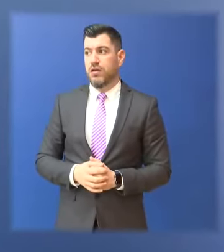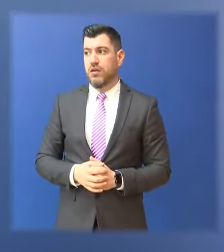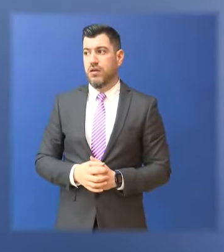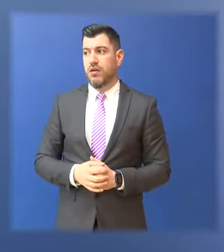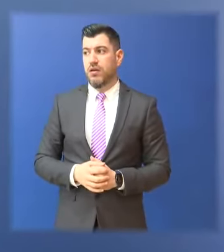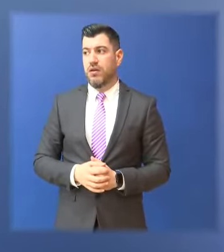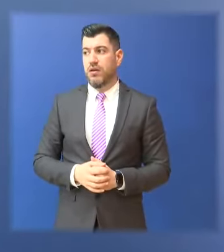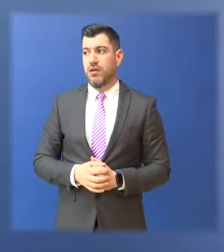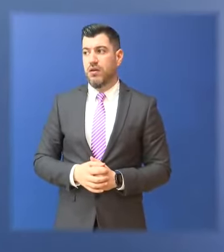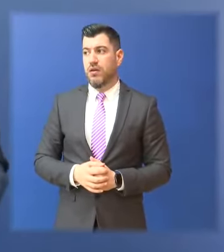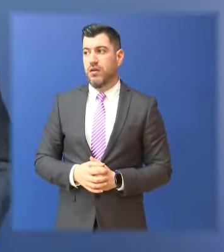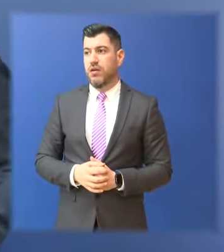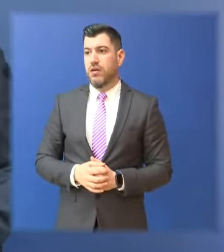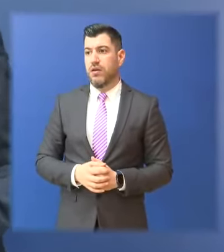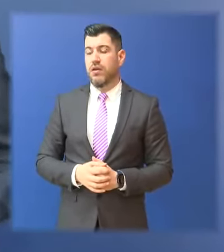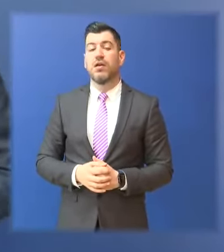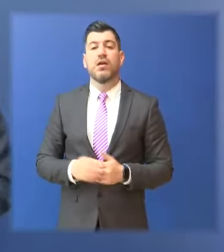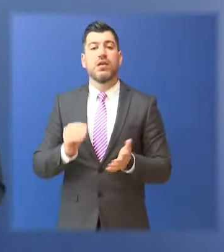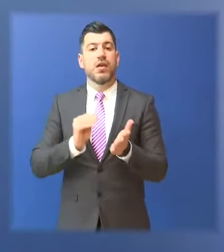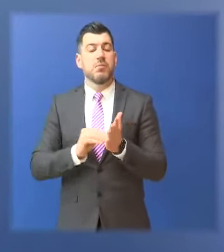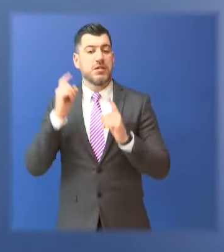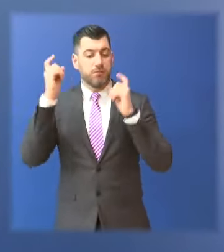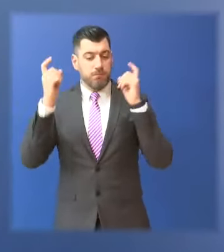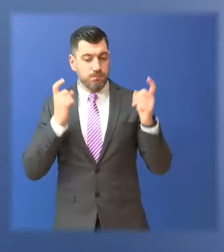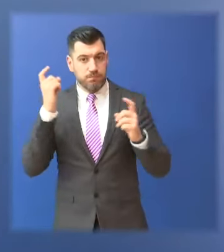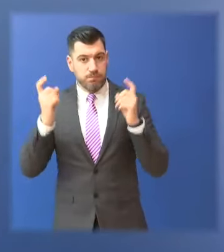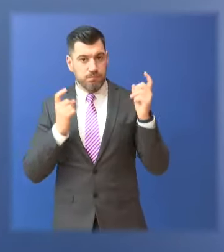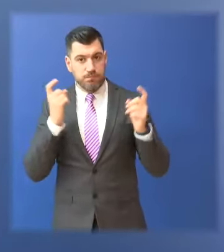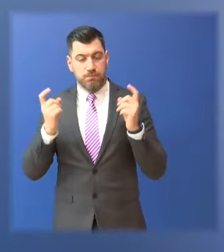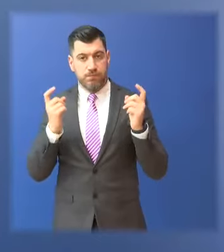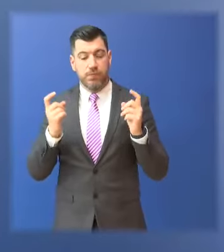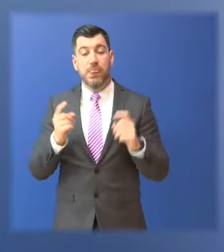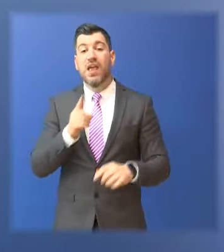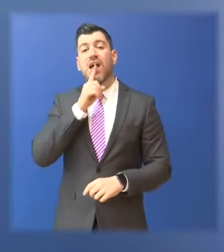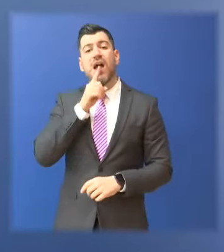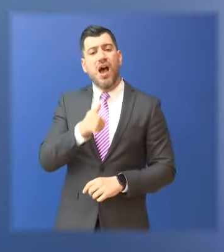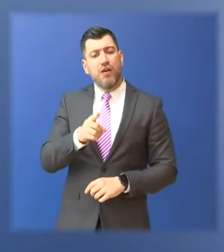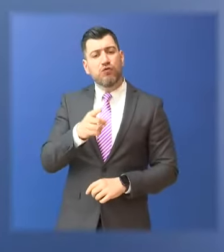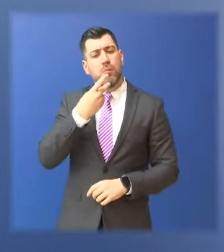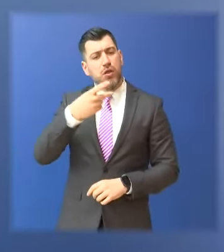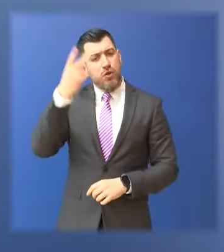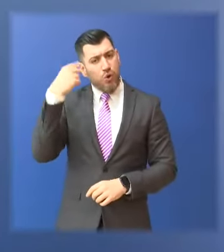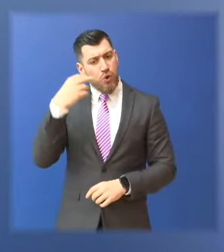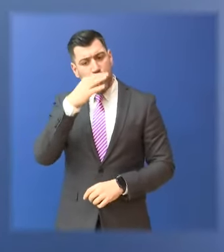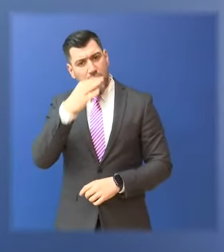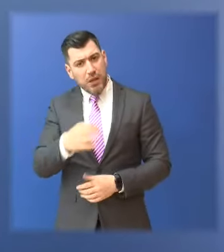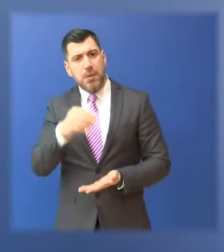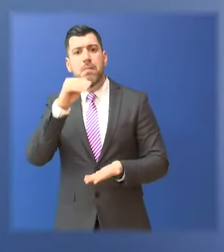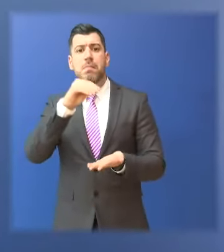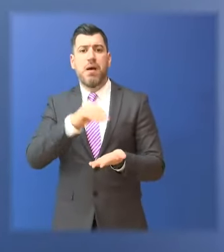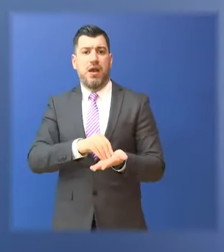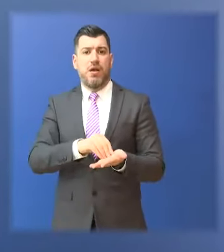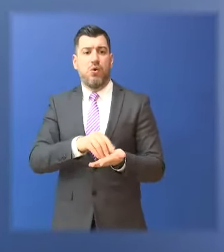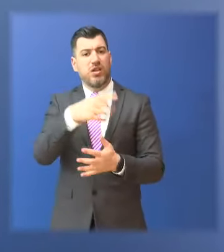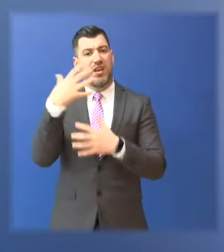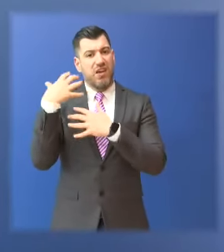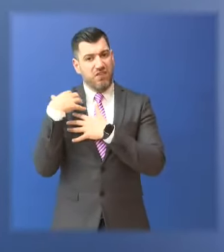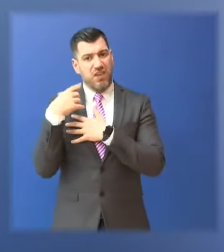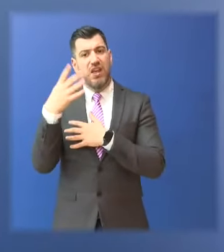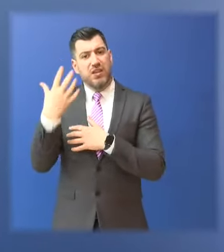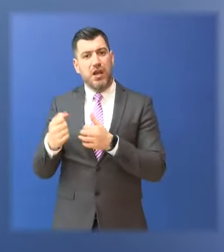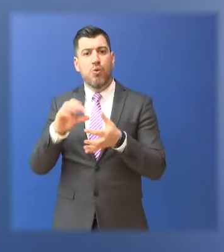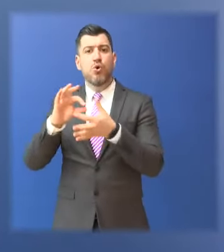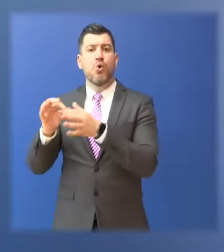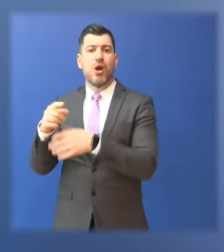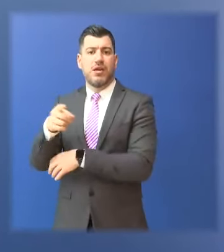με επιτρέπετε, και η πολιτική μου απορία είναι ότι αυτό νομίζω είχε εξαγγελθεί και προδιετίας. Γιατί δεν συνέβη τότε και θα γίνει τώρα. Κοιτάξτε,